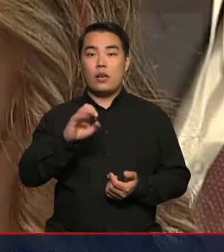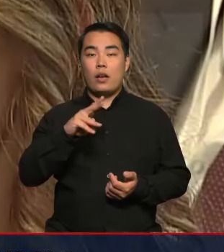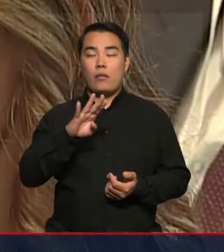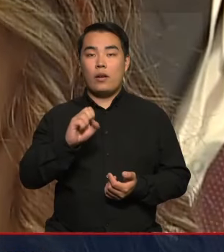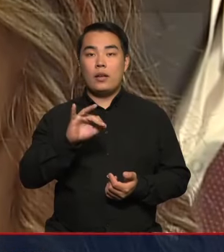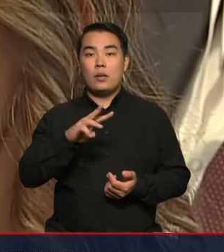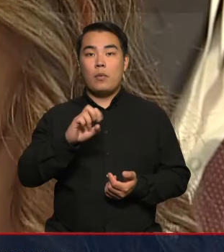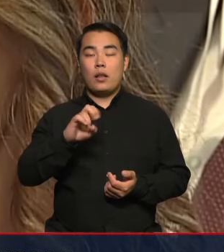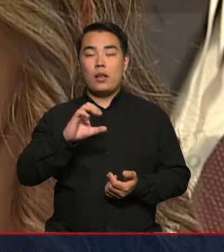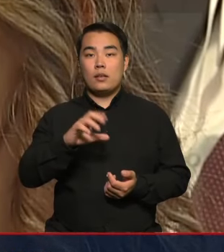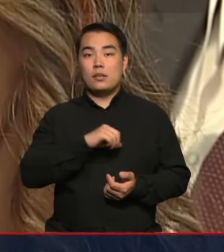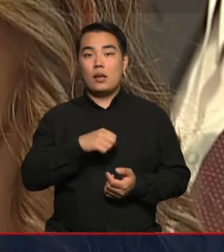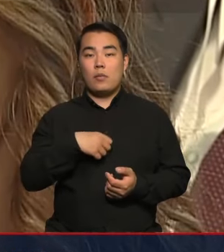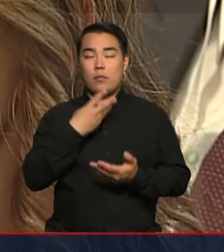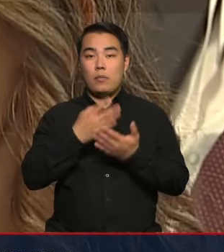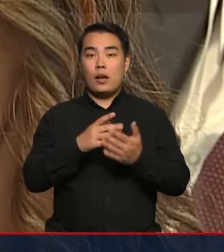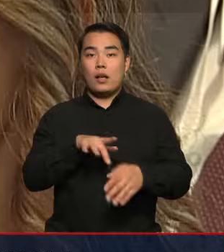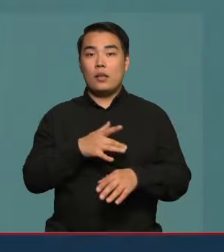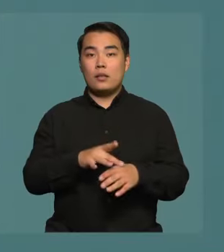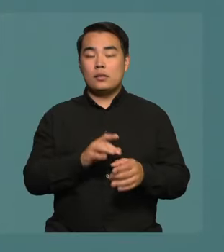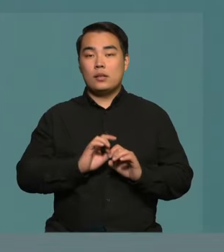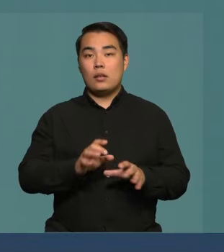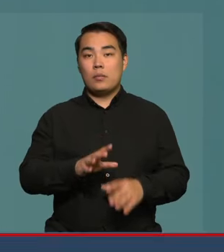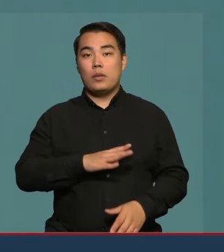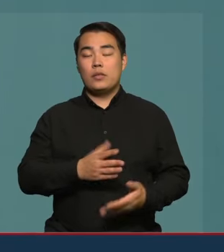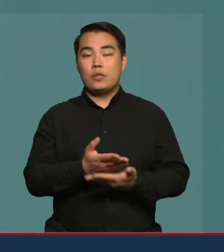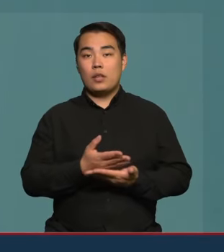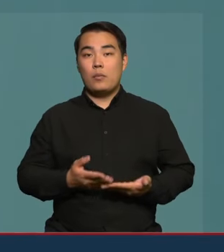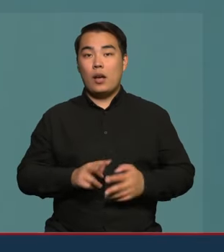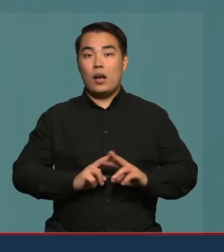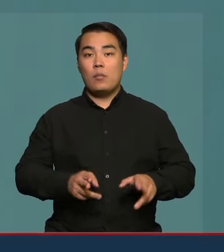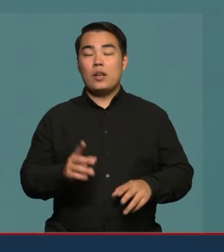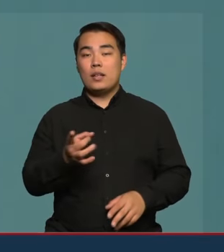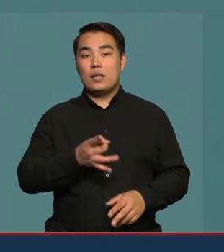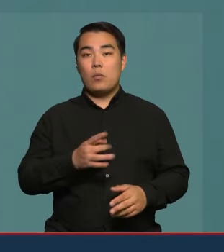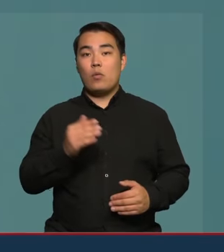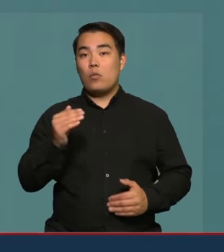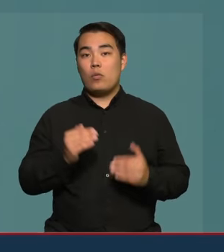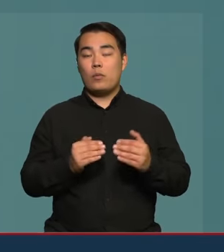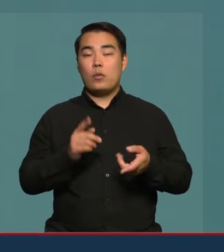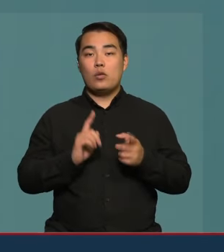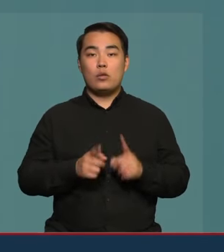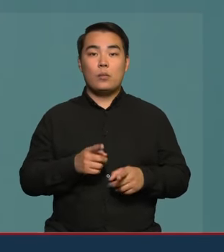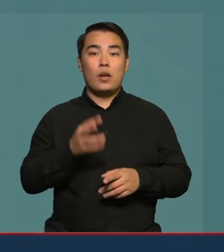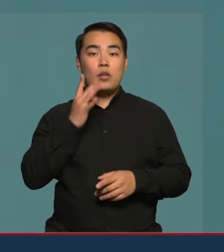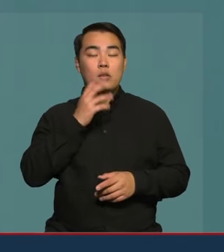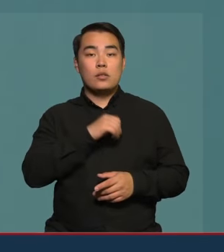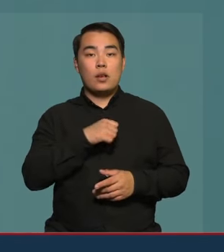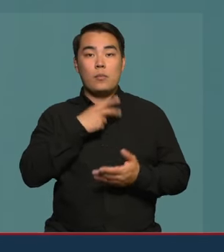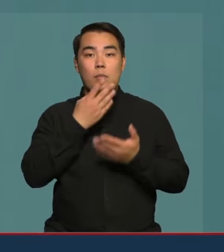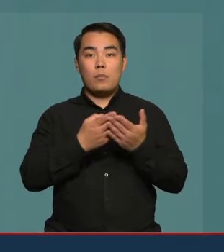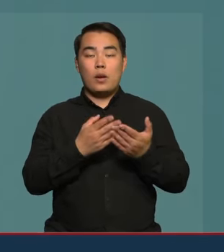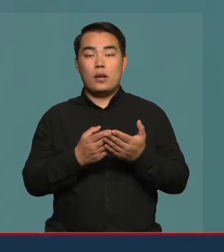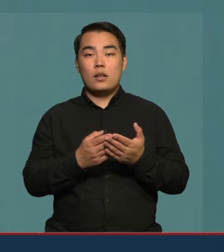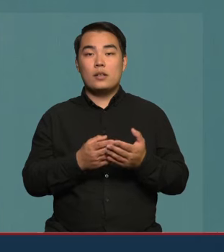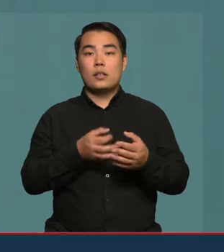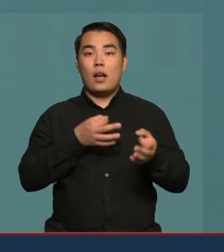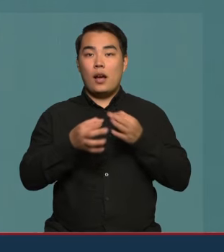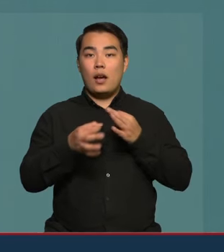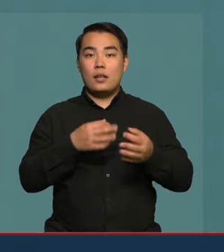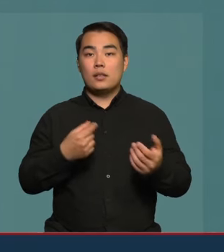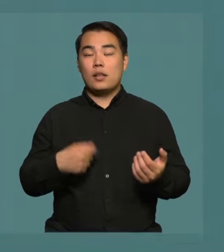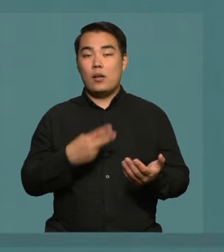орталығы төл мәдениеттің ошағы болып отыр деді. Бізге де осындай республикалық деңгейдегі ұлтымыздың ән, күй, жыр, айтыс,